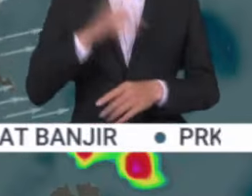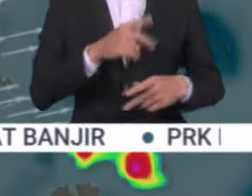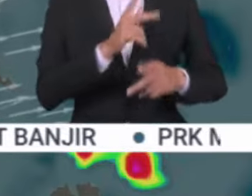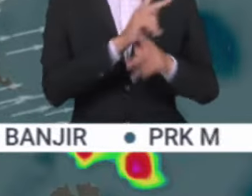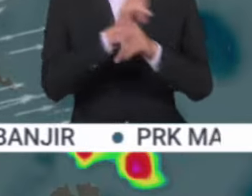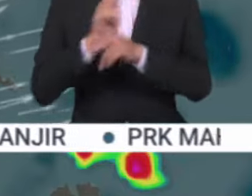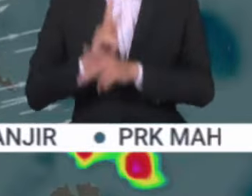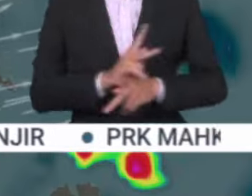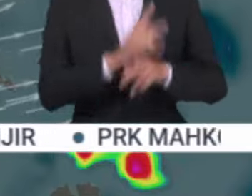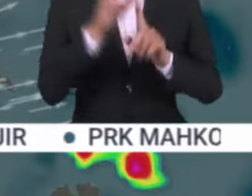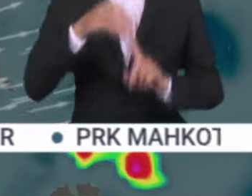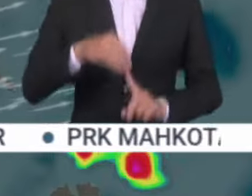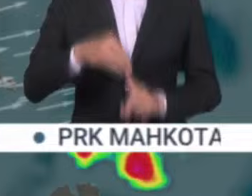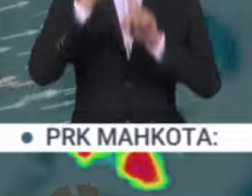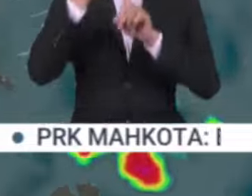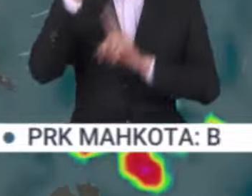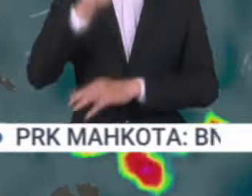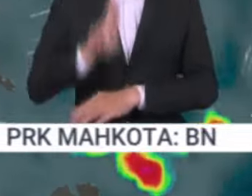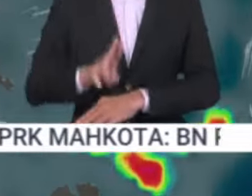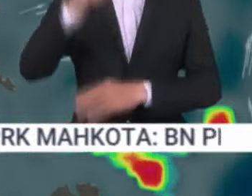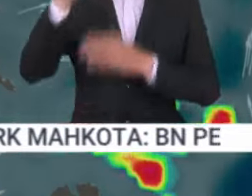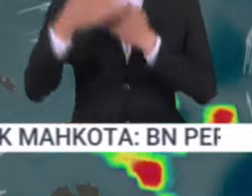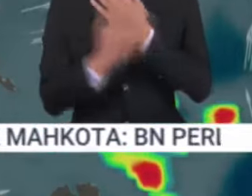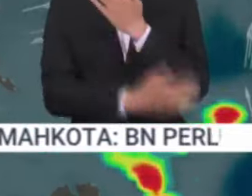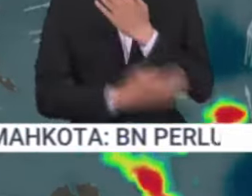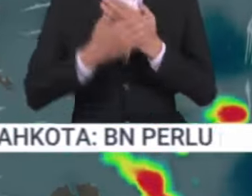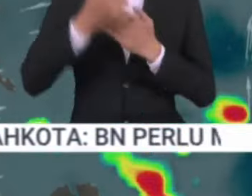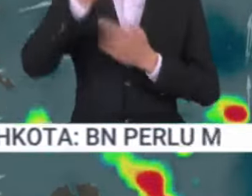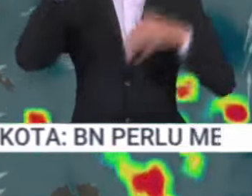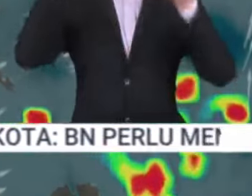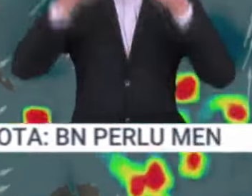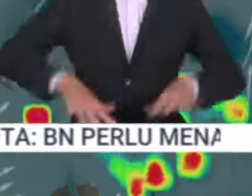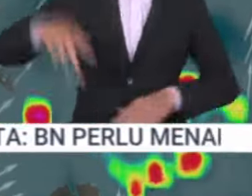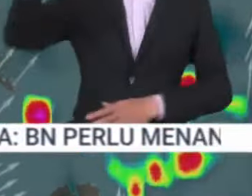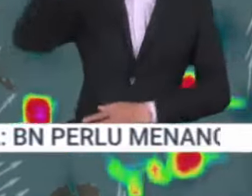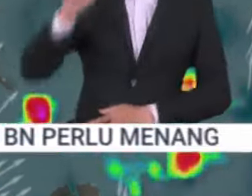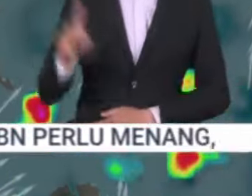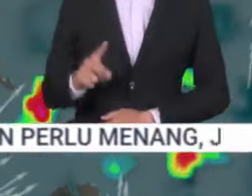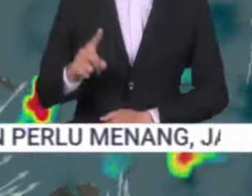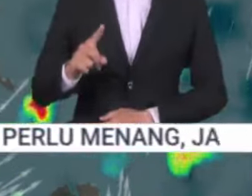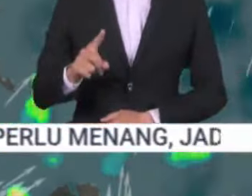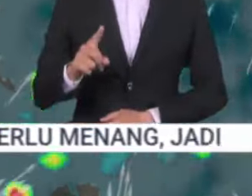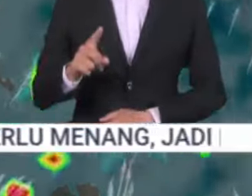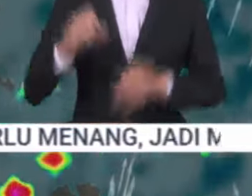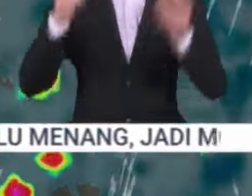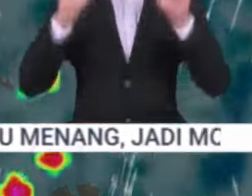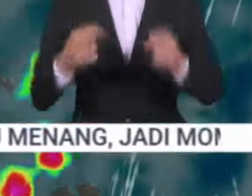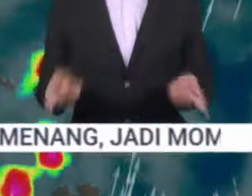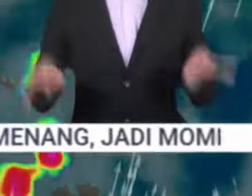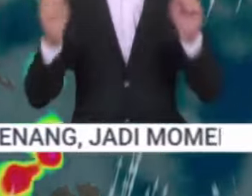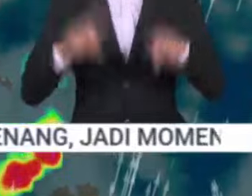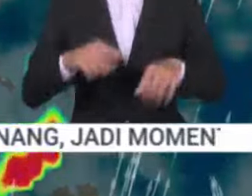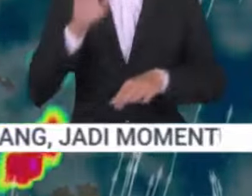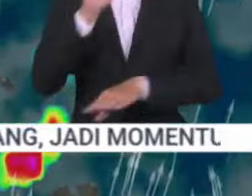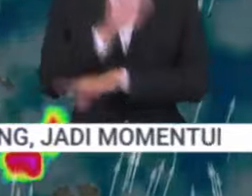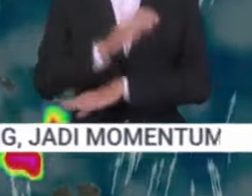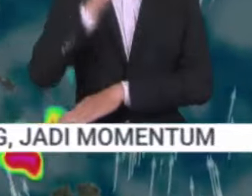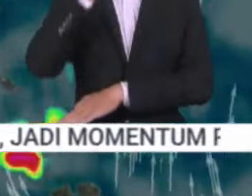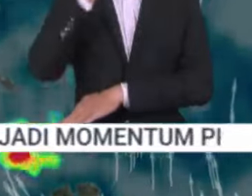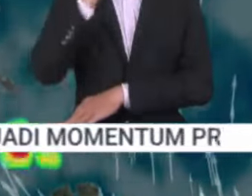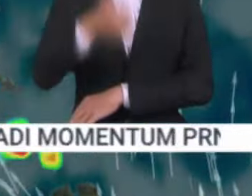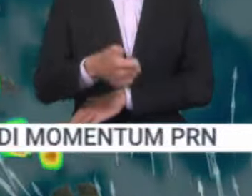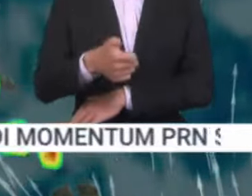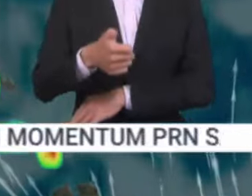berwaspada, terutamanya mereka yang berada di utara Semenanjung. Berikutan hujan lebat dan ribut petir dijangka akan turut berlaku pada petang keesokan